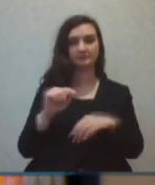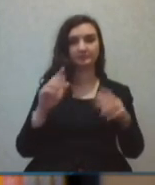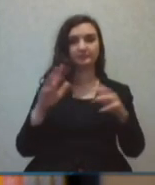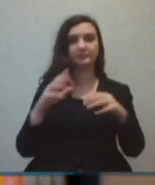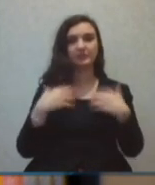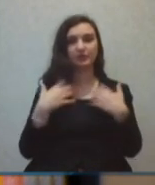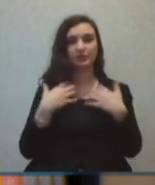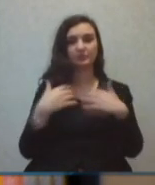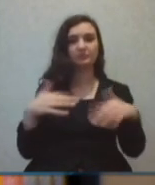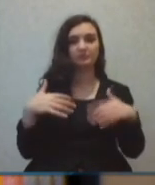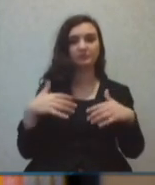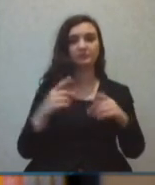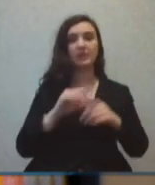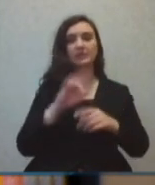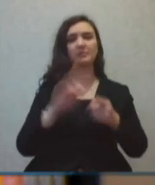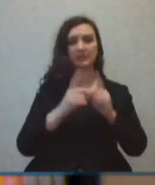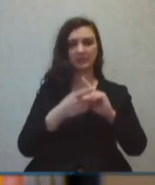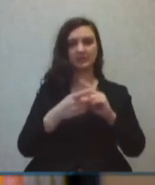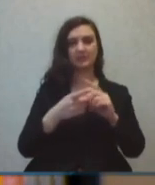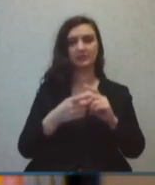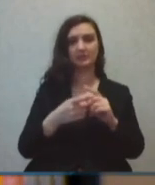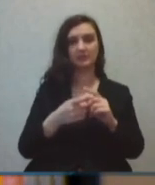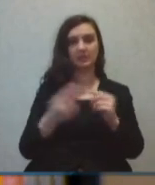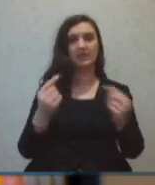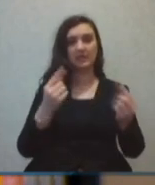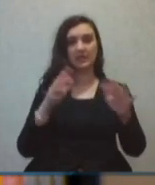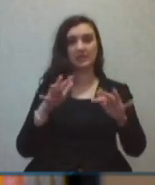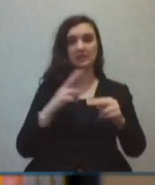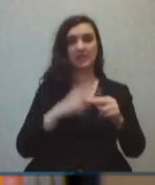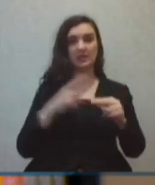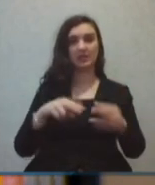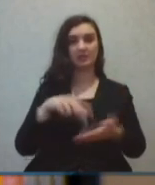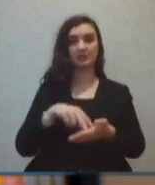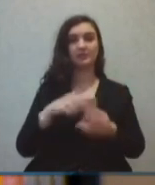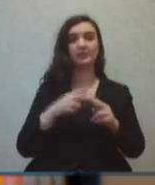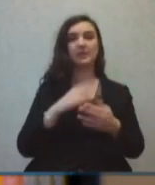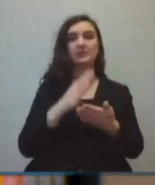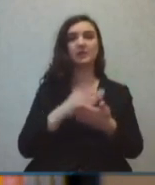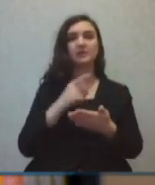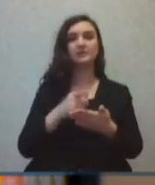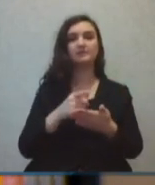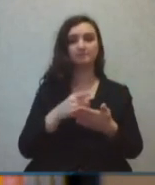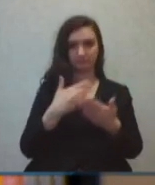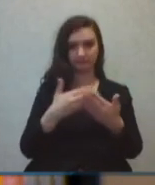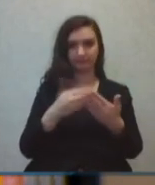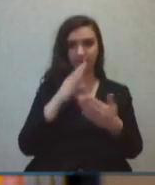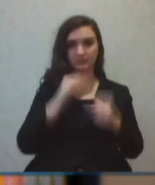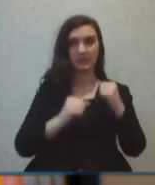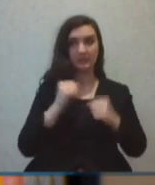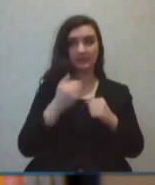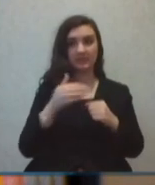გაკანკალებთ, გეშინიათ, ან პირიქით ხევდებით ერთ ადგილას, ეს არის დავუშვათ, რომ გარბიხარ,